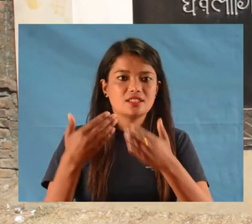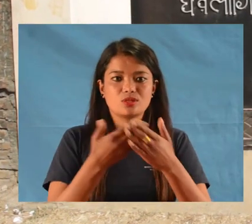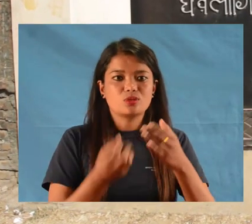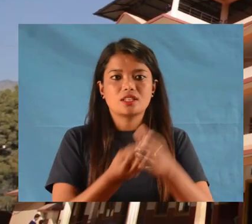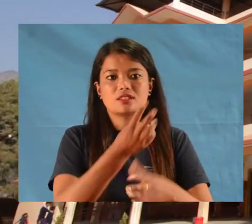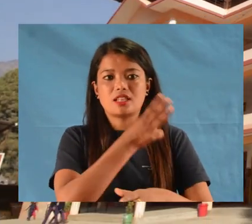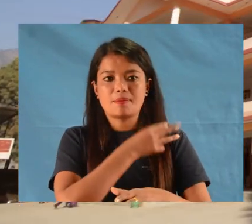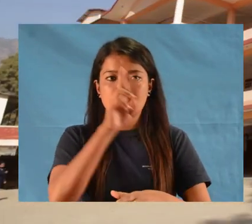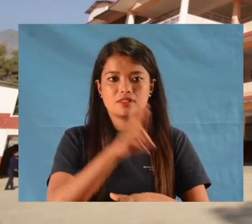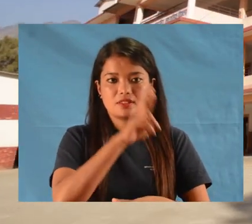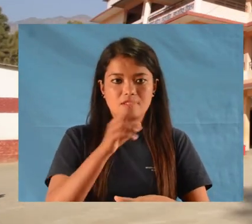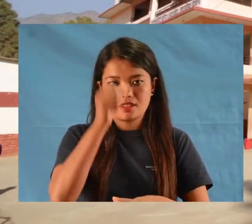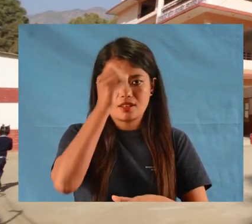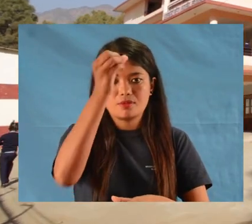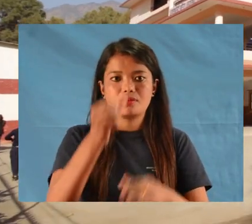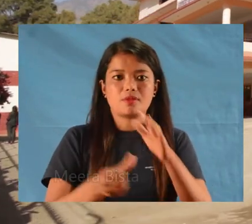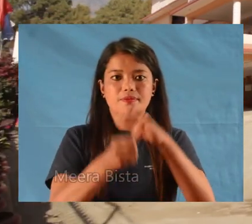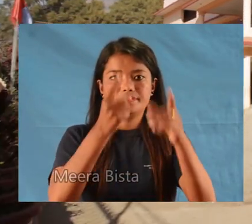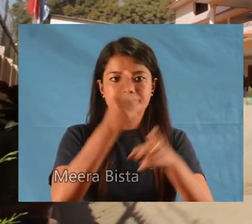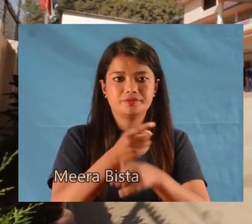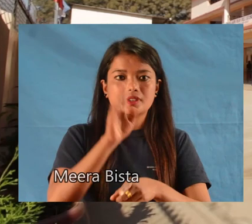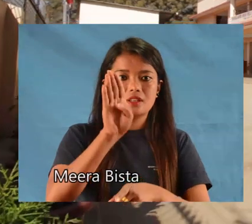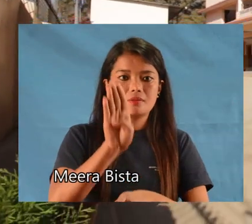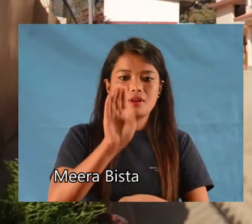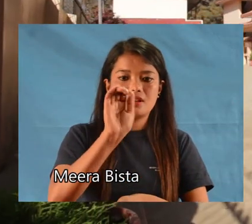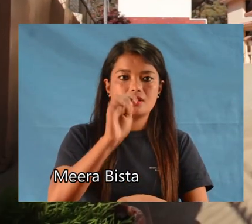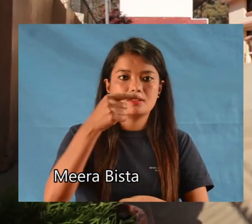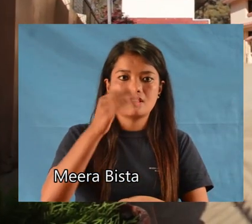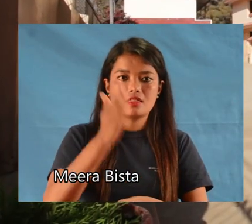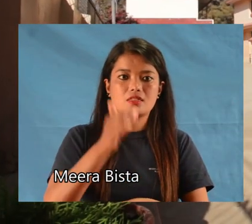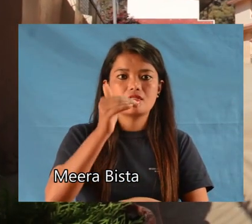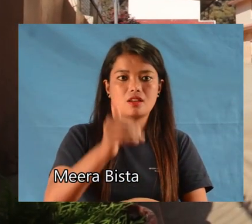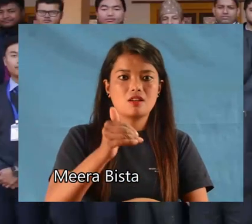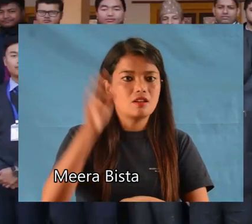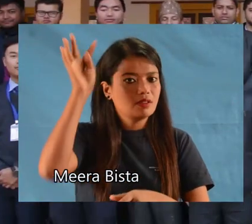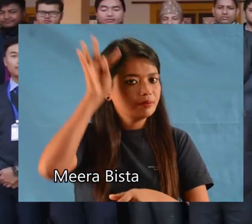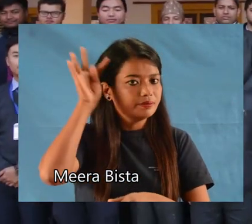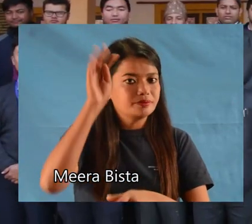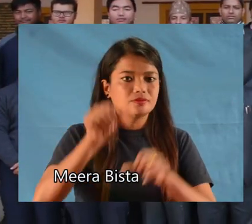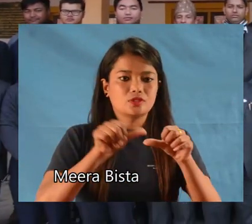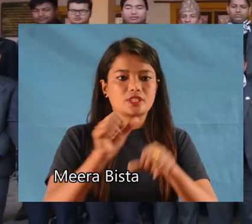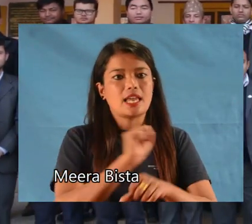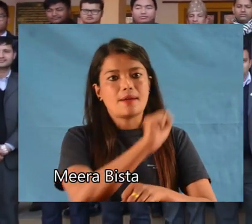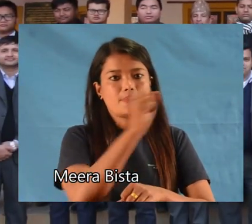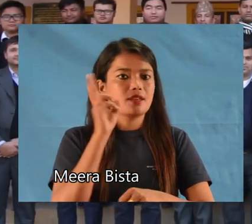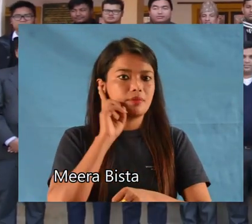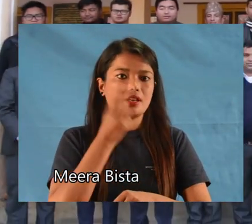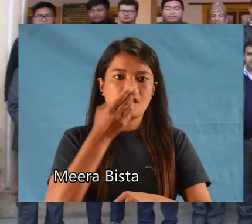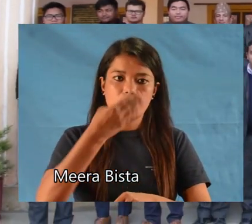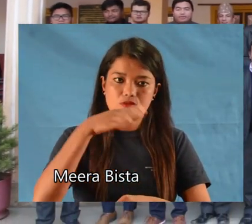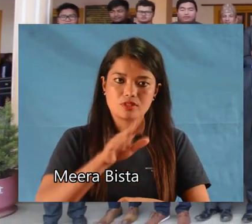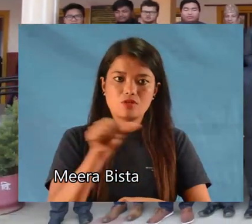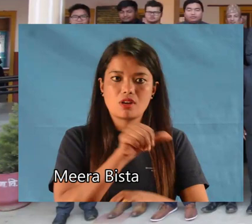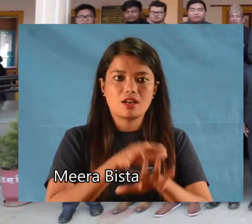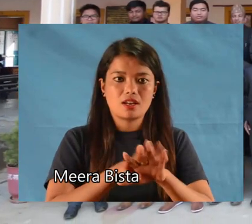इस स्कूल का सस्तापक तथा पूर्वप्रधानाद्यापक बसंत जंग राजभन्डारी जो आफेपनी बहीरा